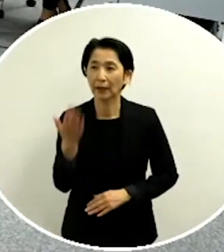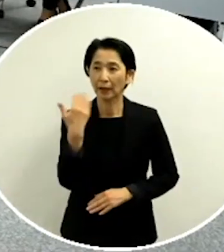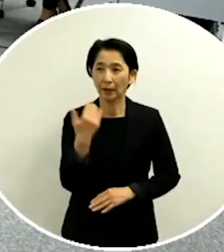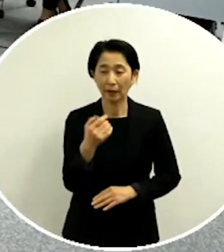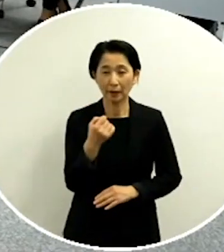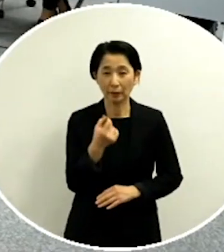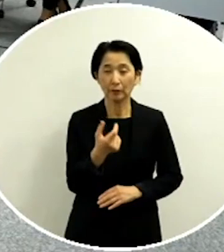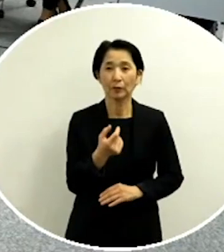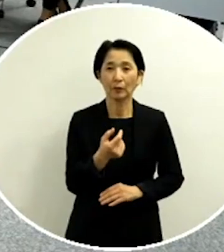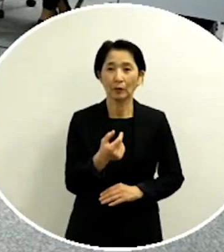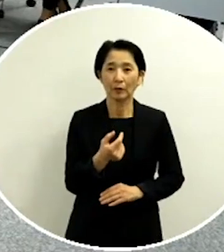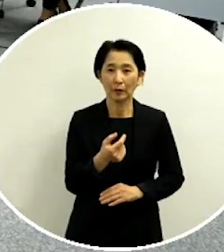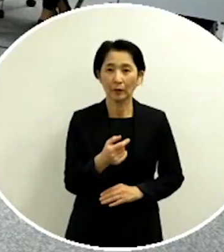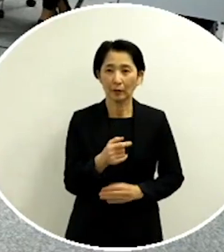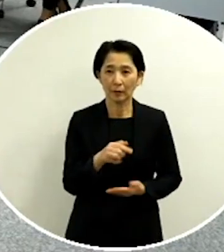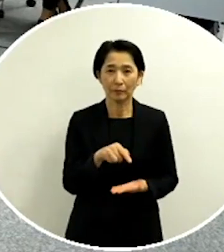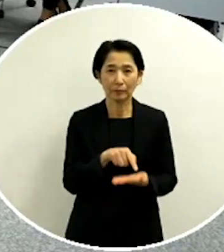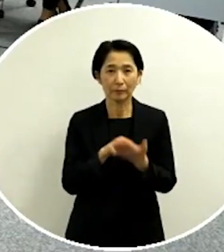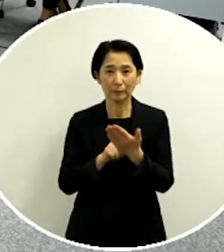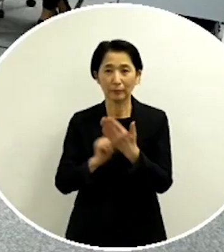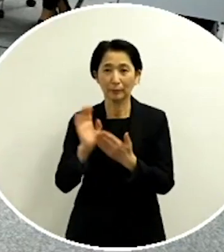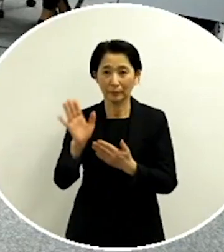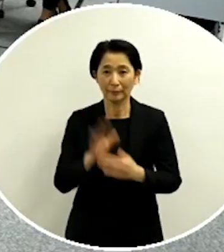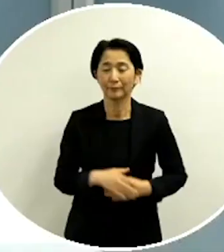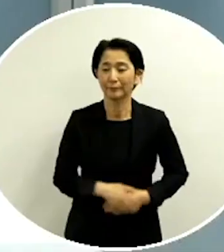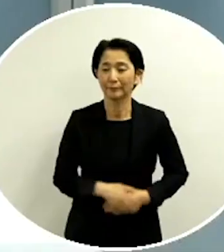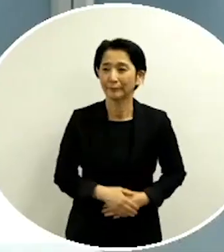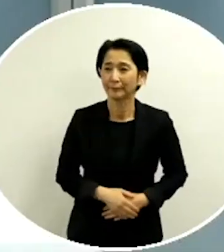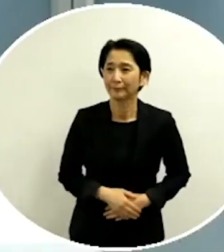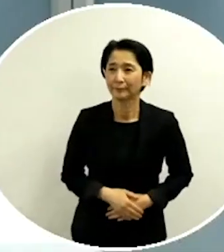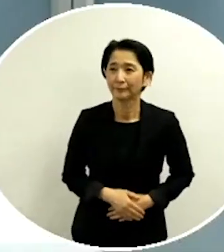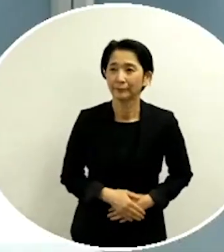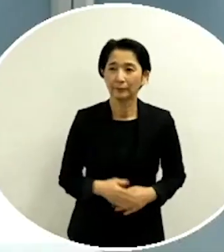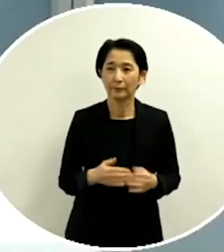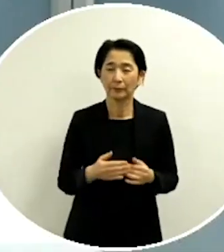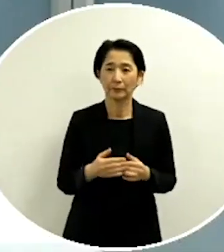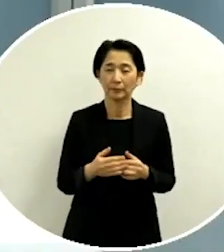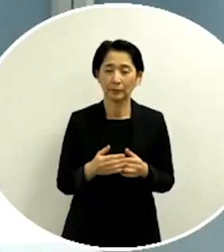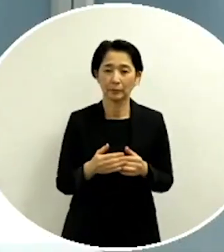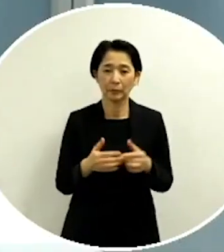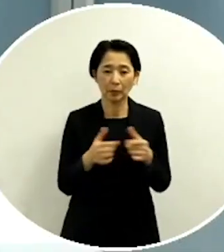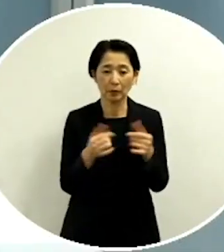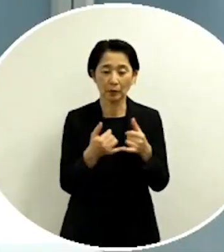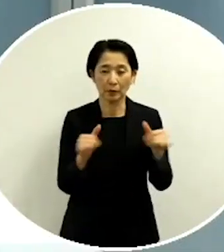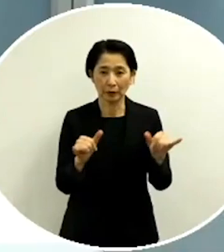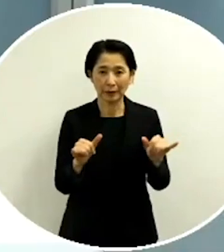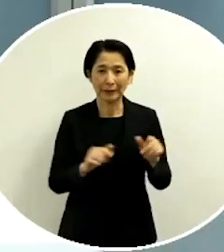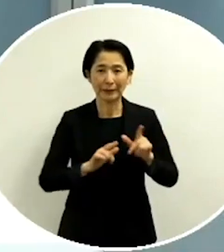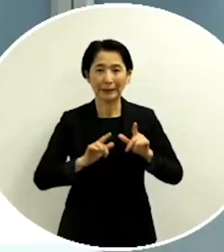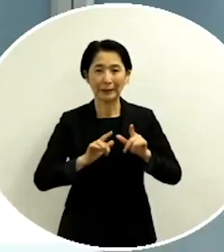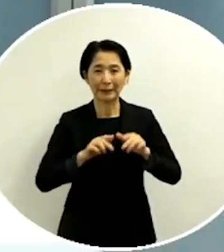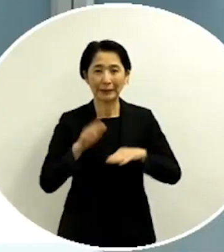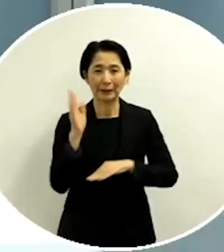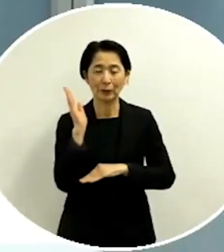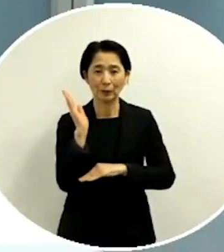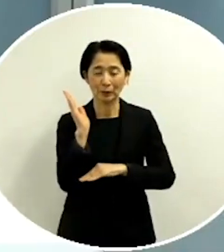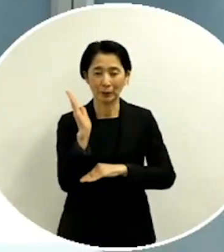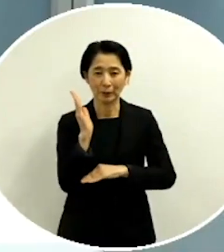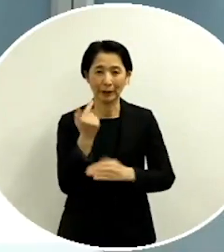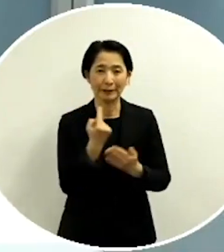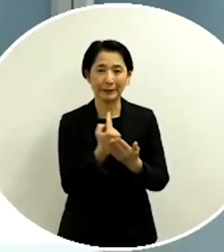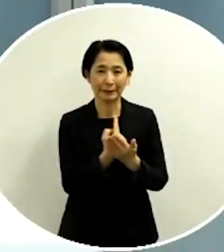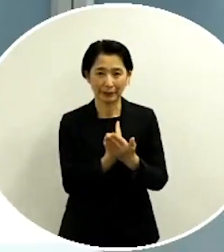お話のお兄さんでてるとは思うんですけれども商品の政治参加を実現するひとつの試みが立件